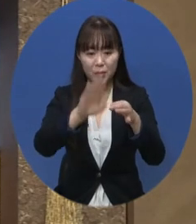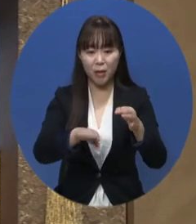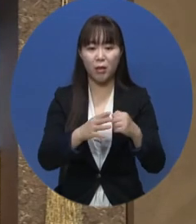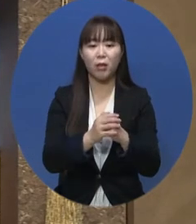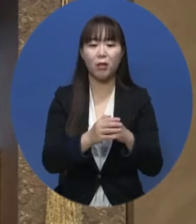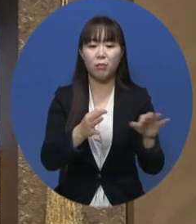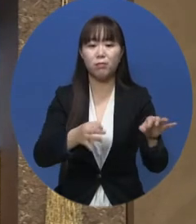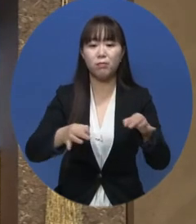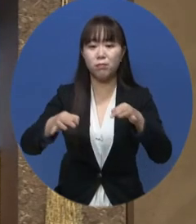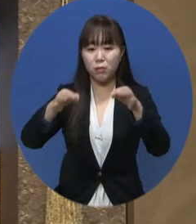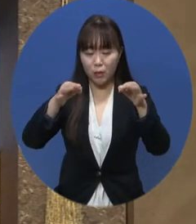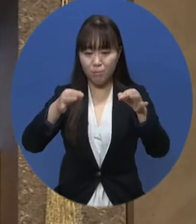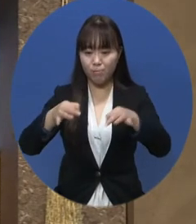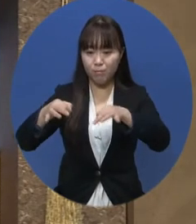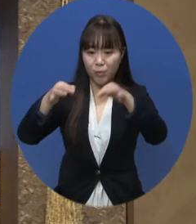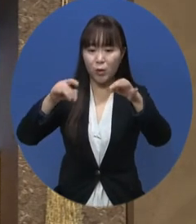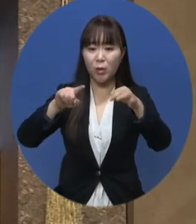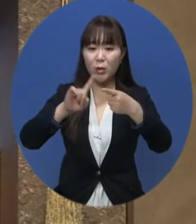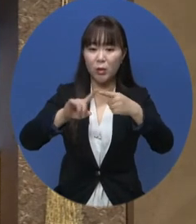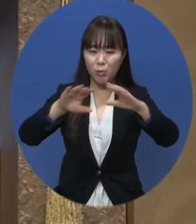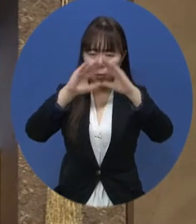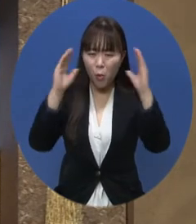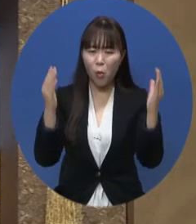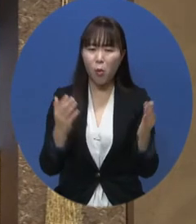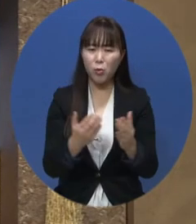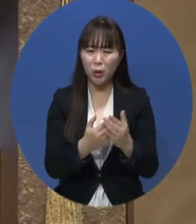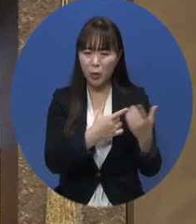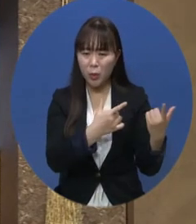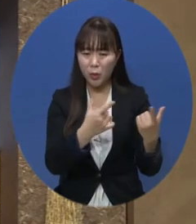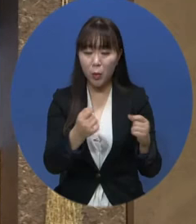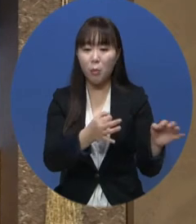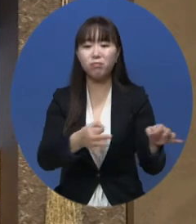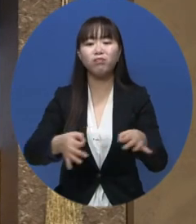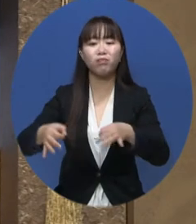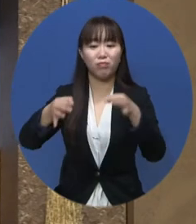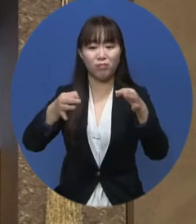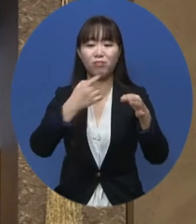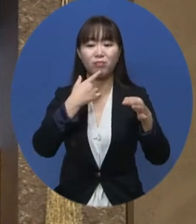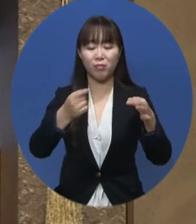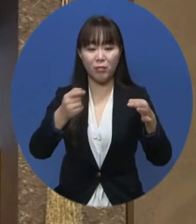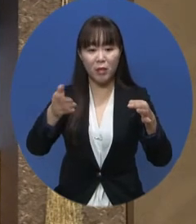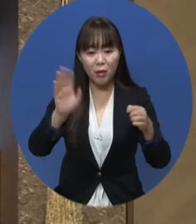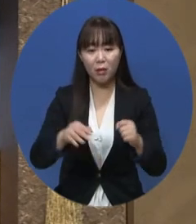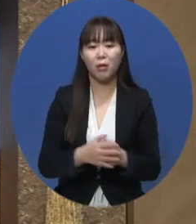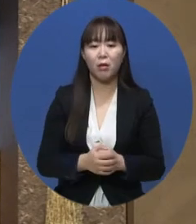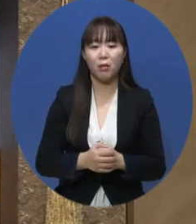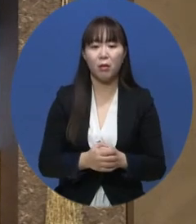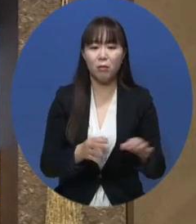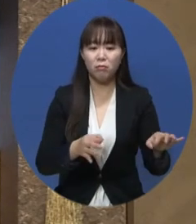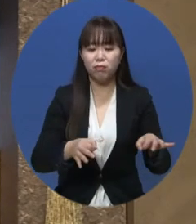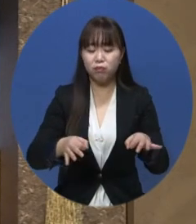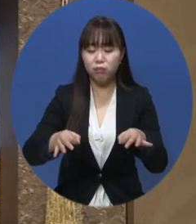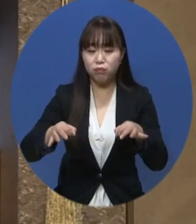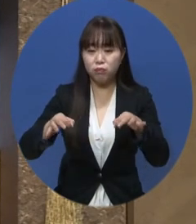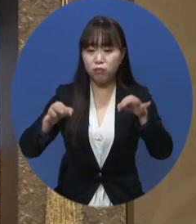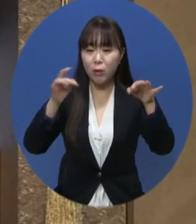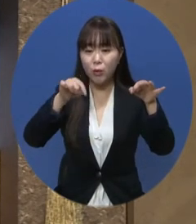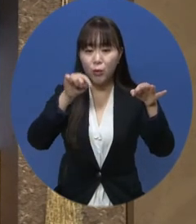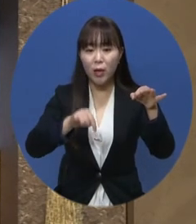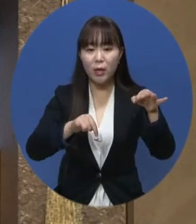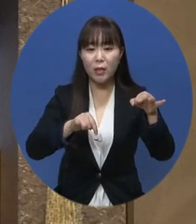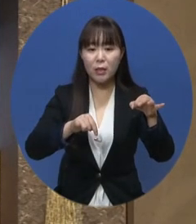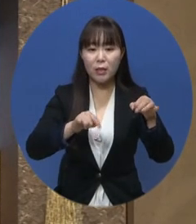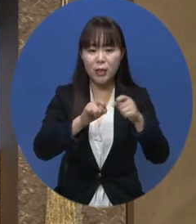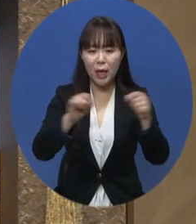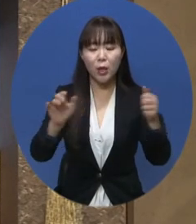최저임금이 오른 그 수준은 모두가 다 오른 거거든요. 그쵸. 그런데 그 많이 오르는 가운데 이